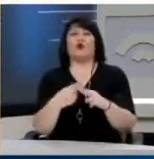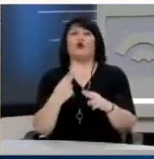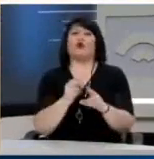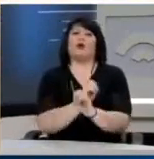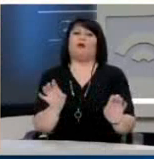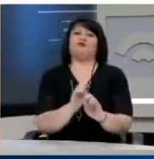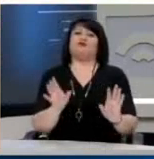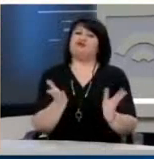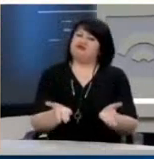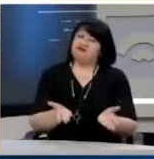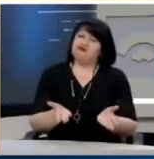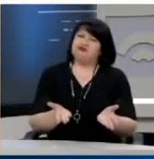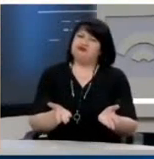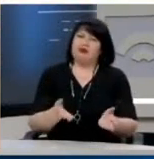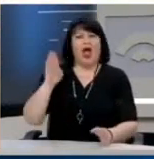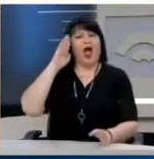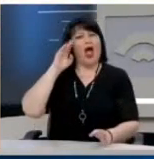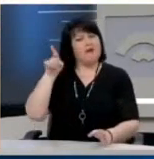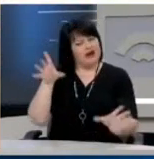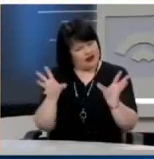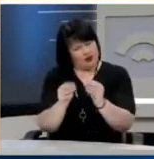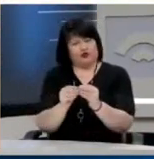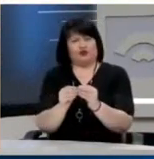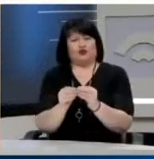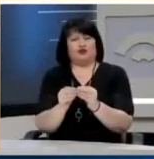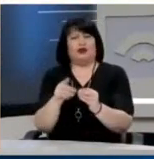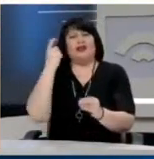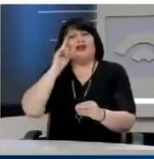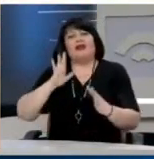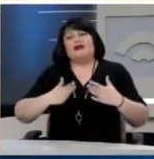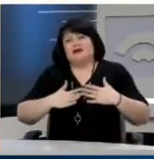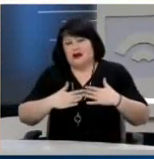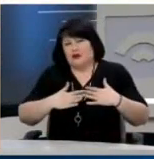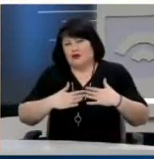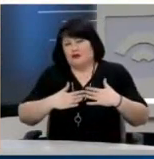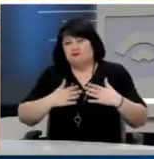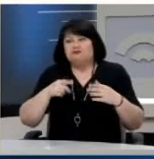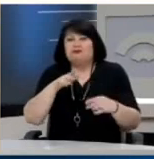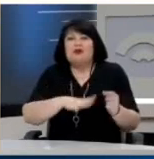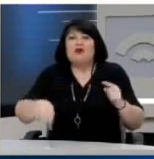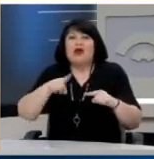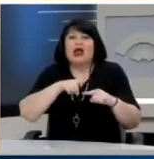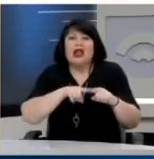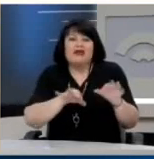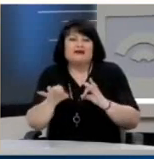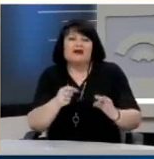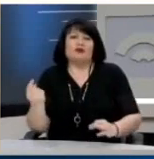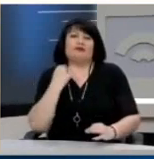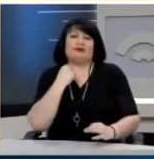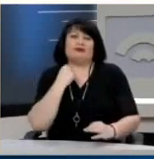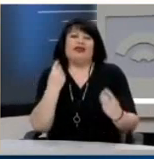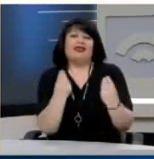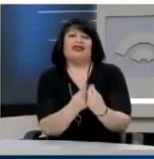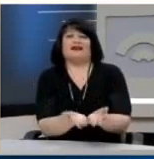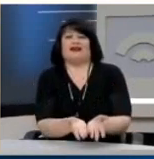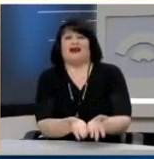άλλη χώρα, ίσως για τις ΗΠΑ, δεν ξέρω και ποιοι είναι οι συμβουλοί σας. Στην Ελλάδα αυτά τα σχέδια έχουν αποτύχει.